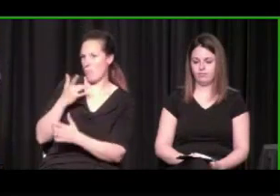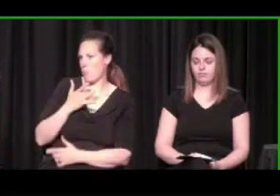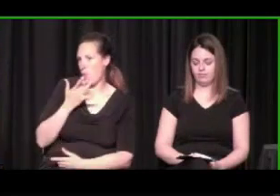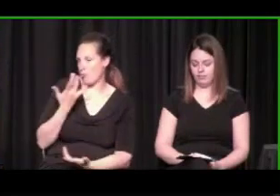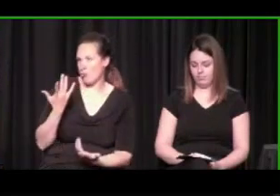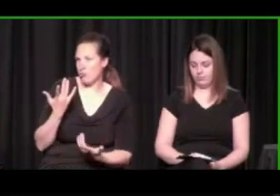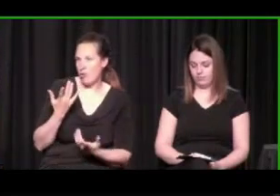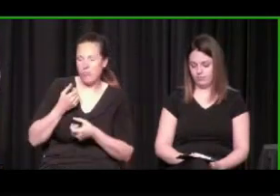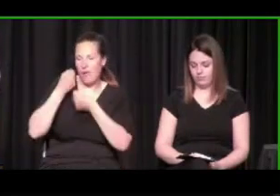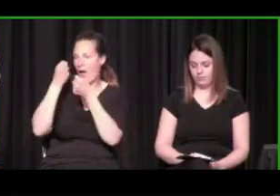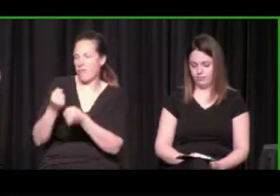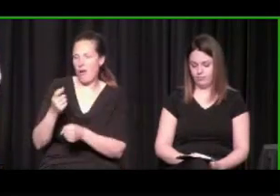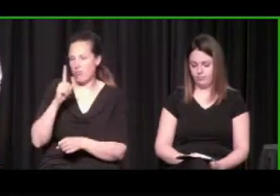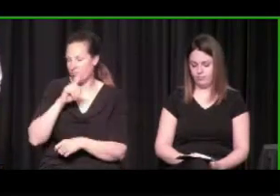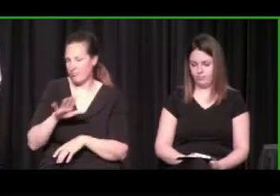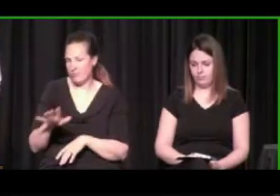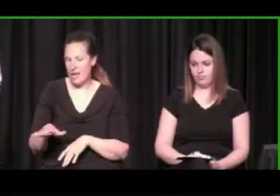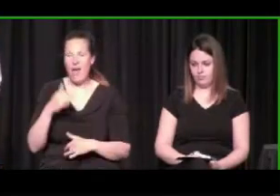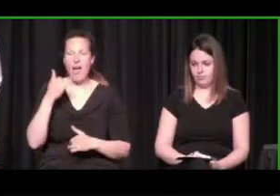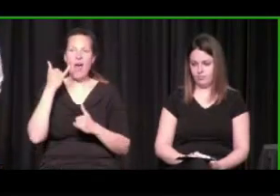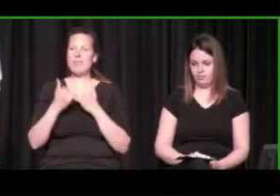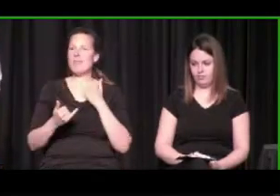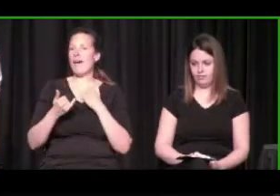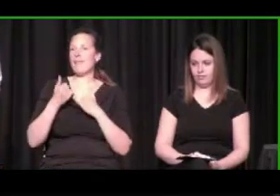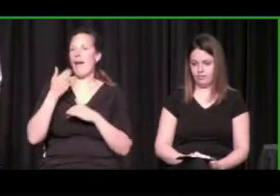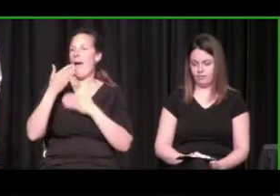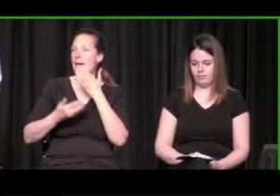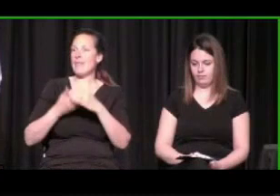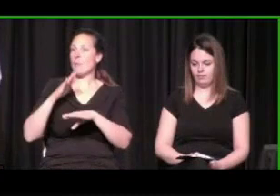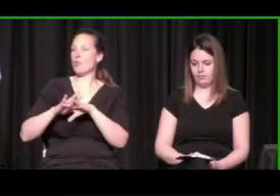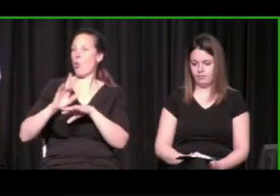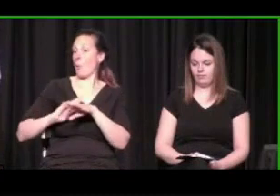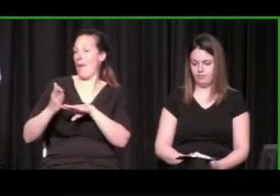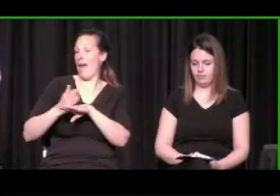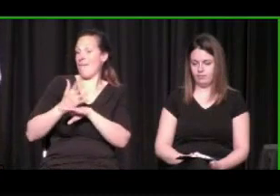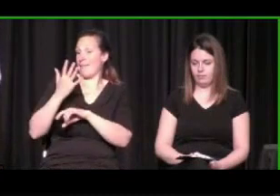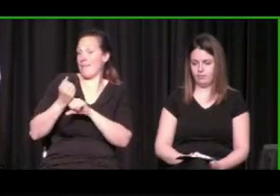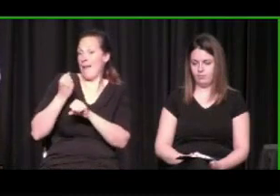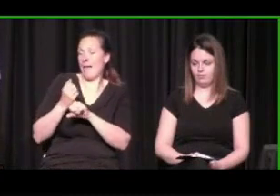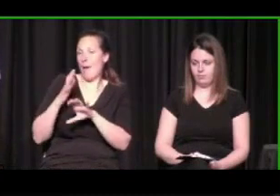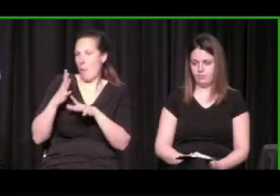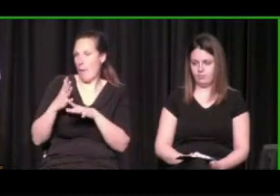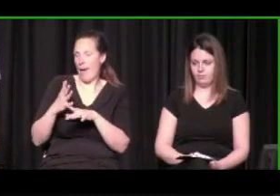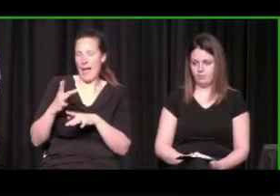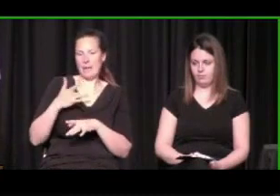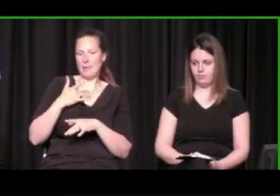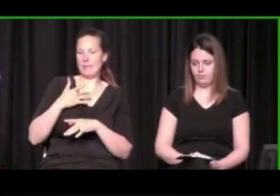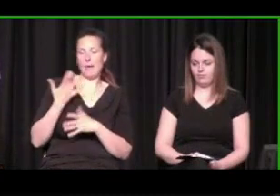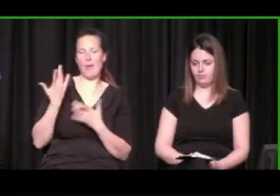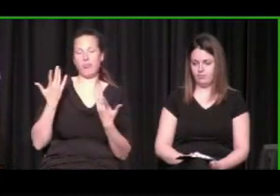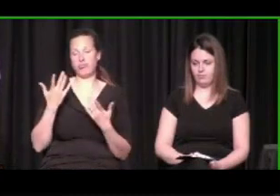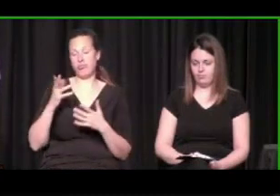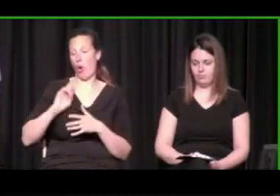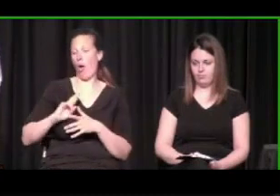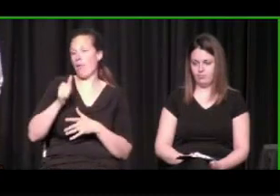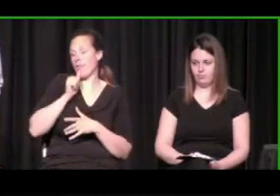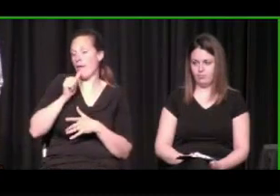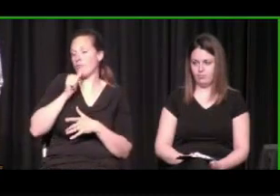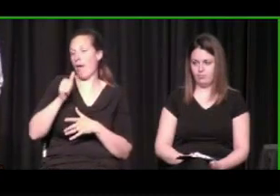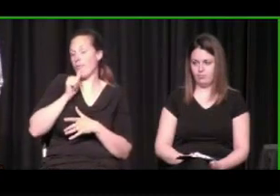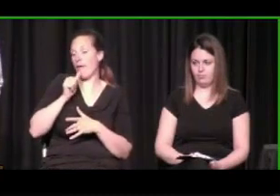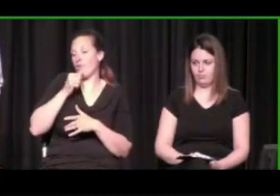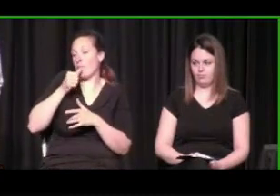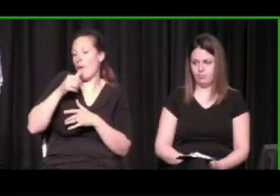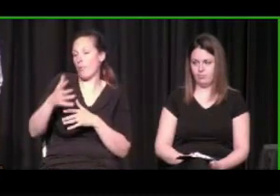exemple, dans la dernière étape, finalement, de la vie professionnelle, pour bon nombre d'entre nous, cette idée de dire, bien,